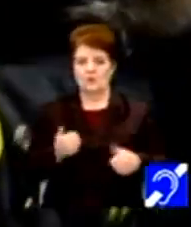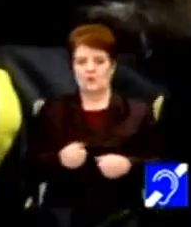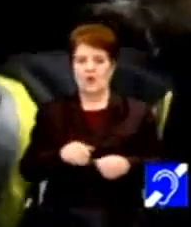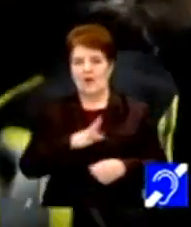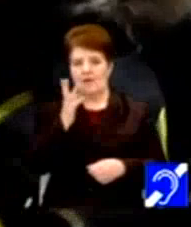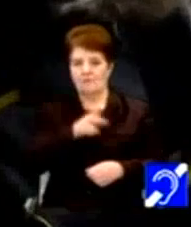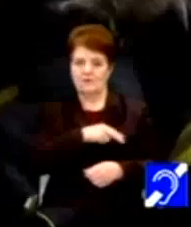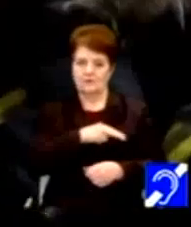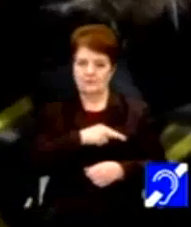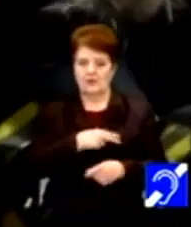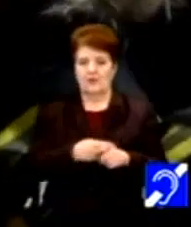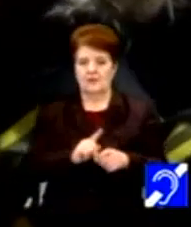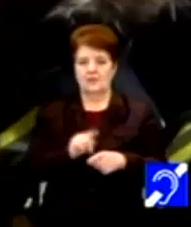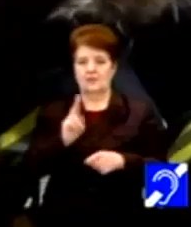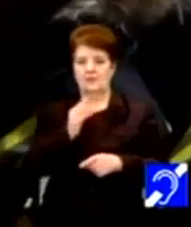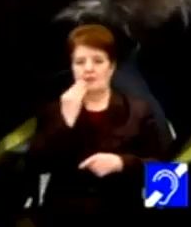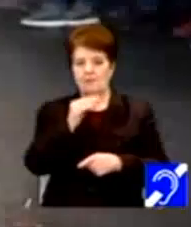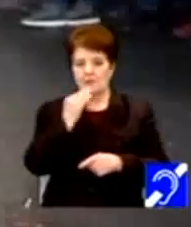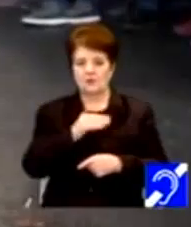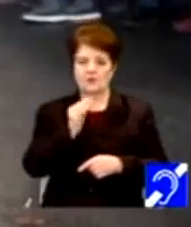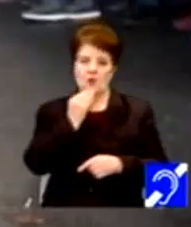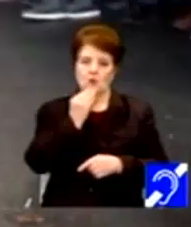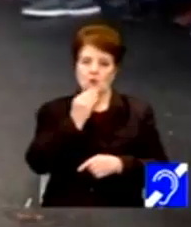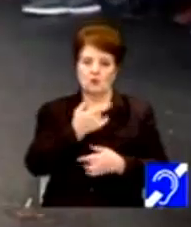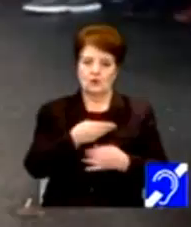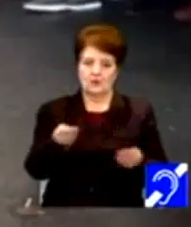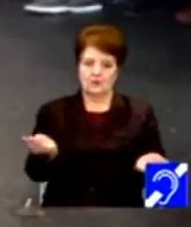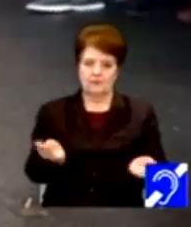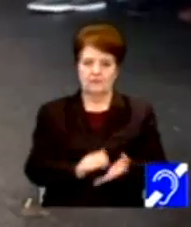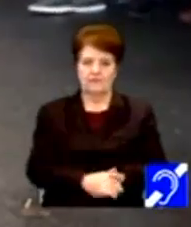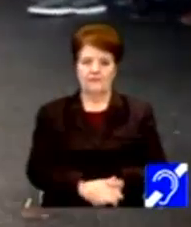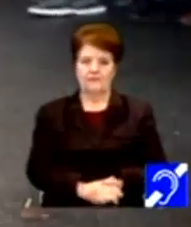cu stingătoare și detectoare de fum sau dulciuri.